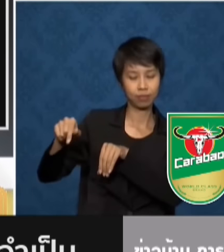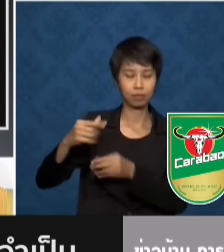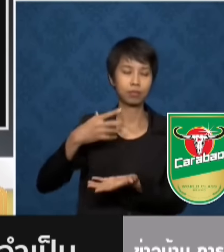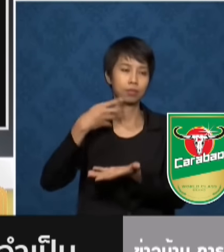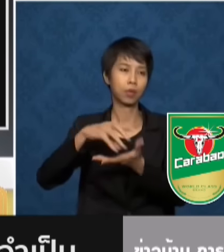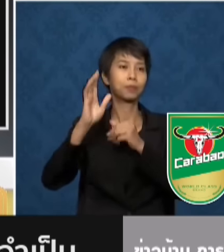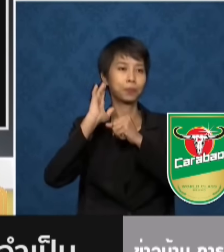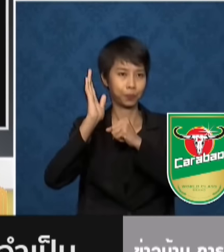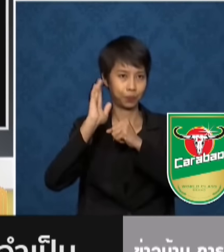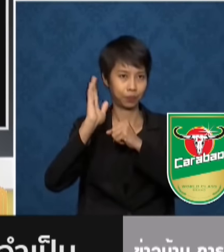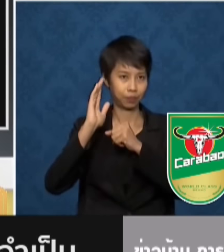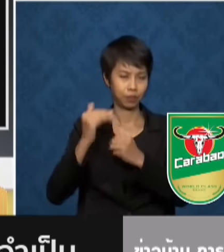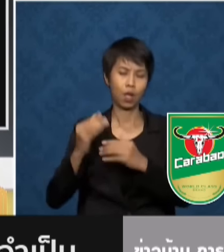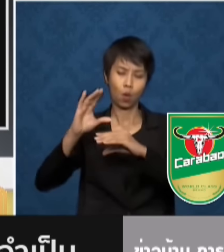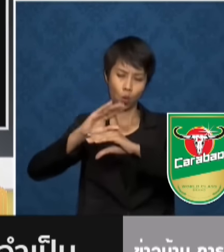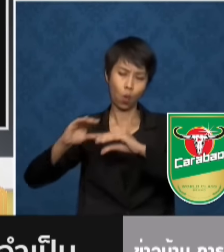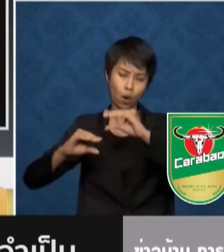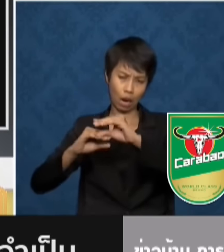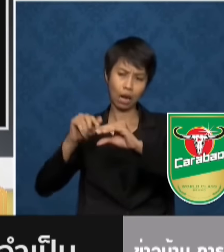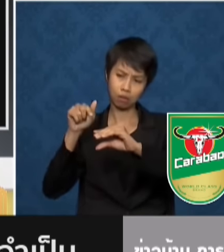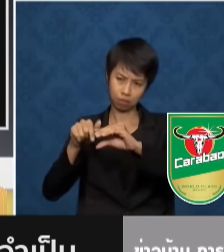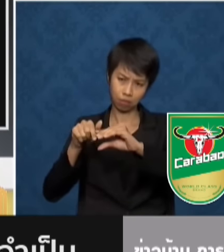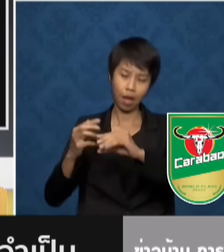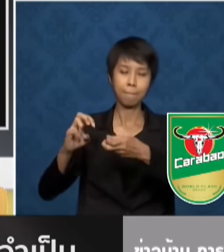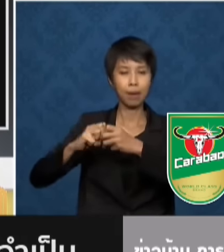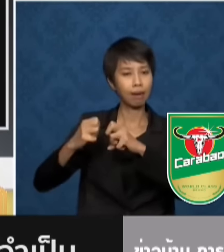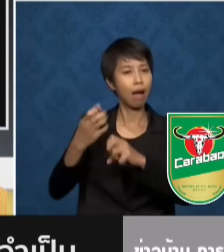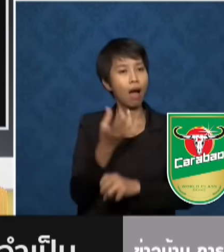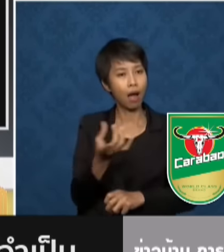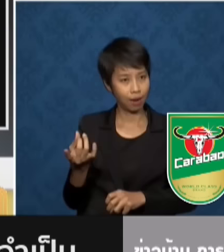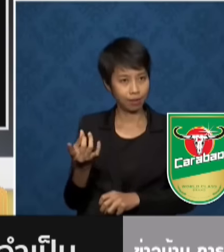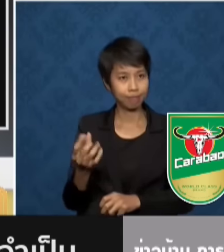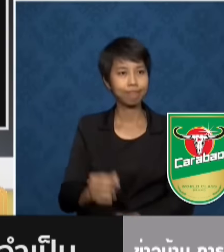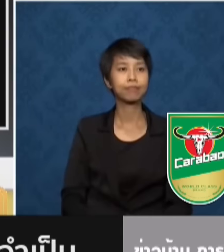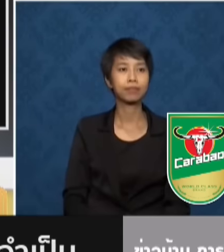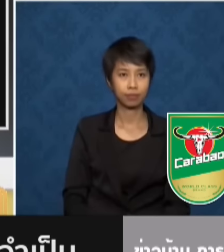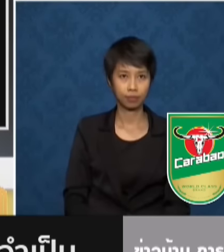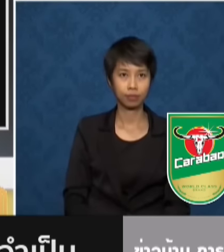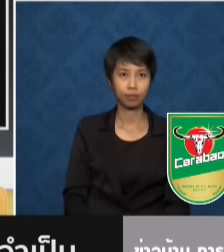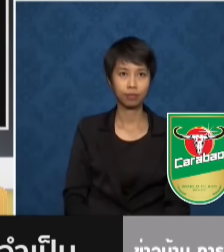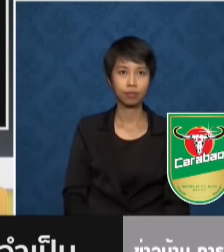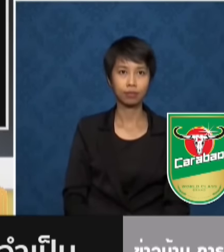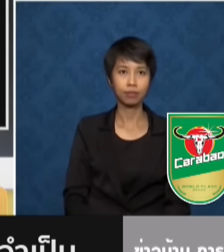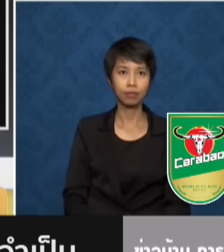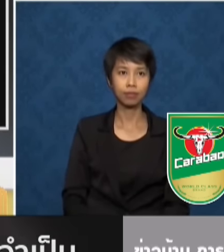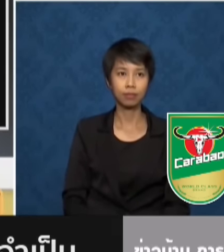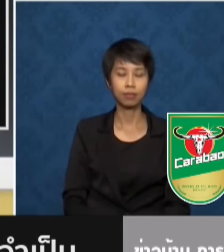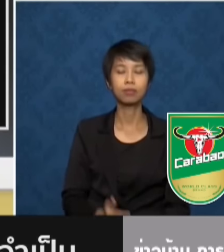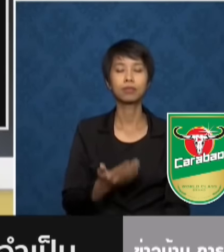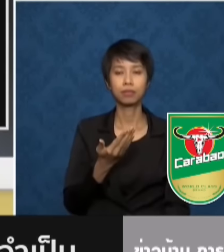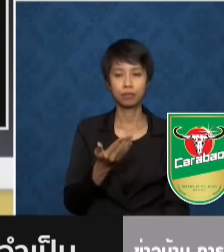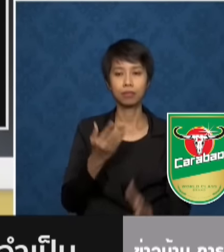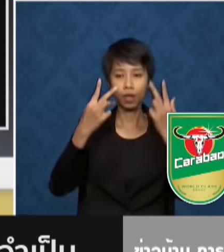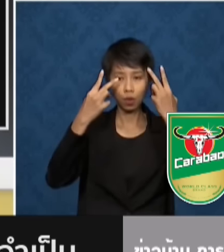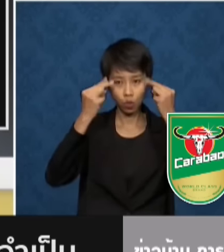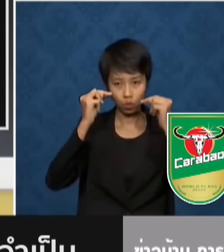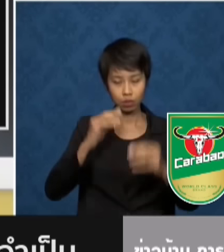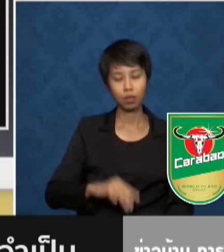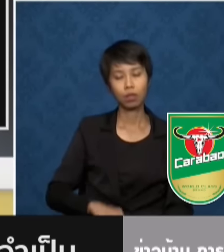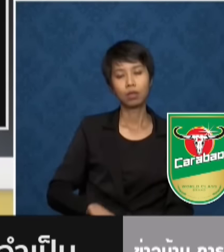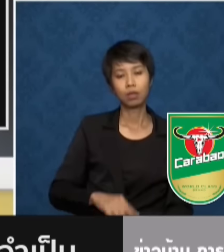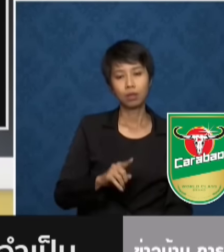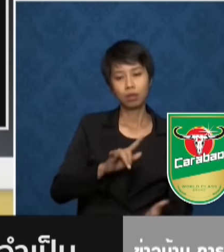ในช่วง200วันที่ผ่านมาแล้วก็บอกว่าอยากให้ตีแสดงวิสัยทัศน์หน่อยว่าการใช้บล็อกเชนเนี่ยเพื่อลดการ